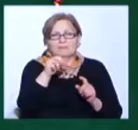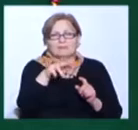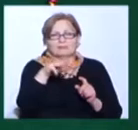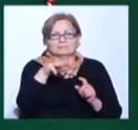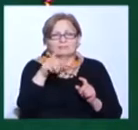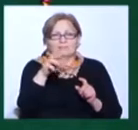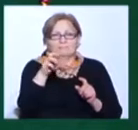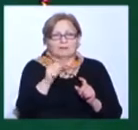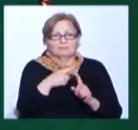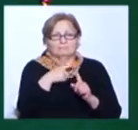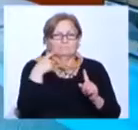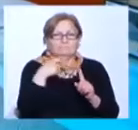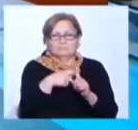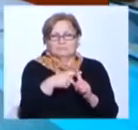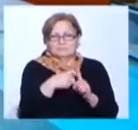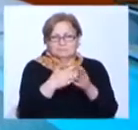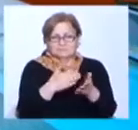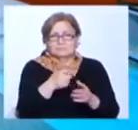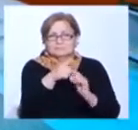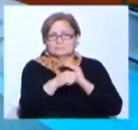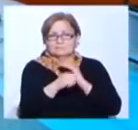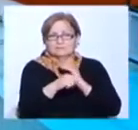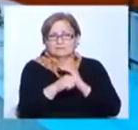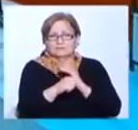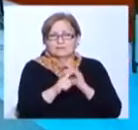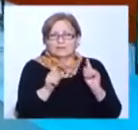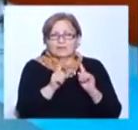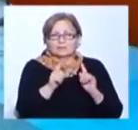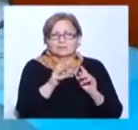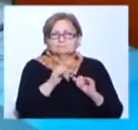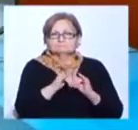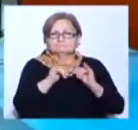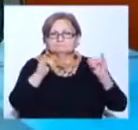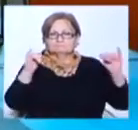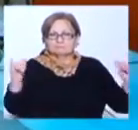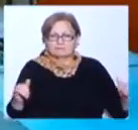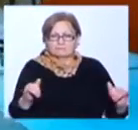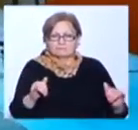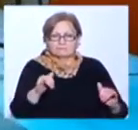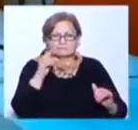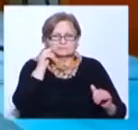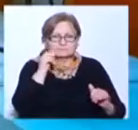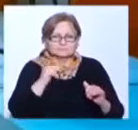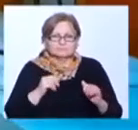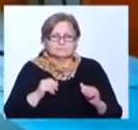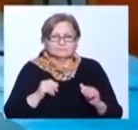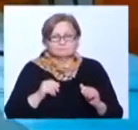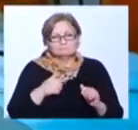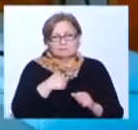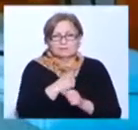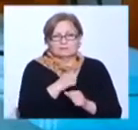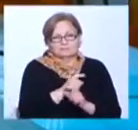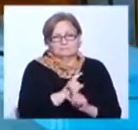ქვია. აი ეს ნიშანი გვეხმარება ჩვენ რომ რაოდენობები გავაბევროთ. მოდი ასეთ რამეს